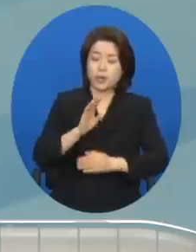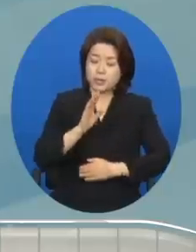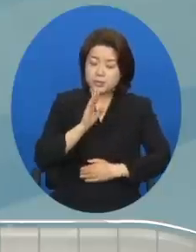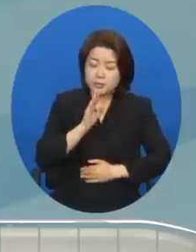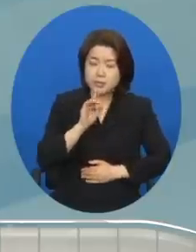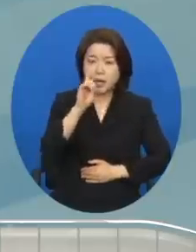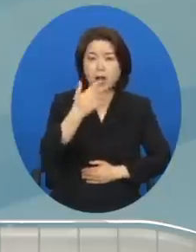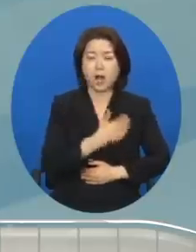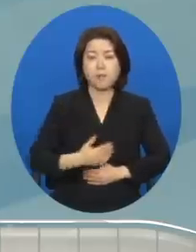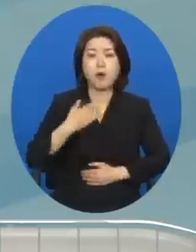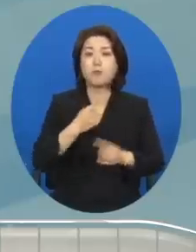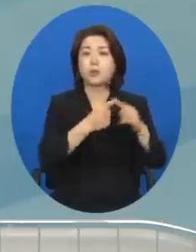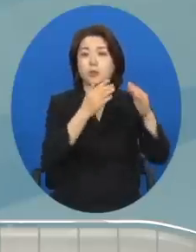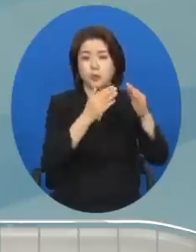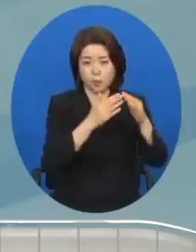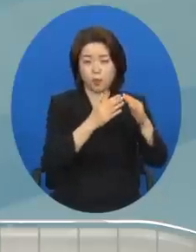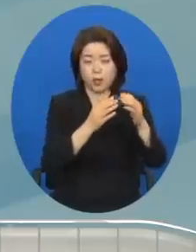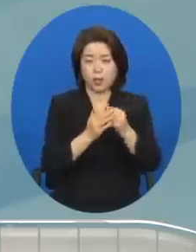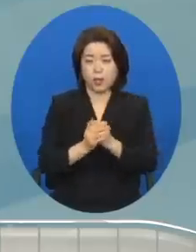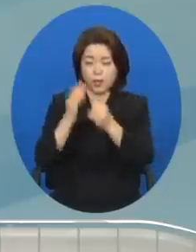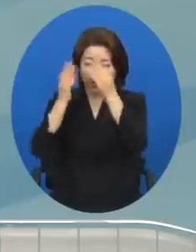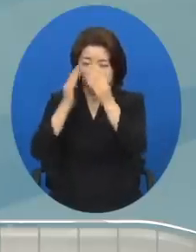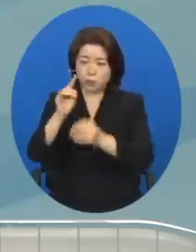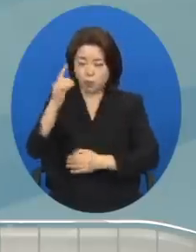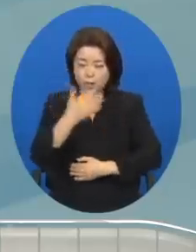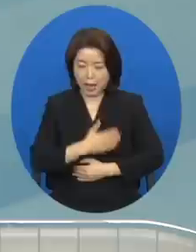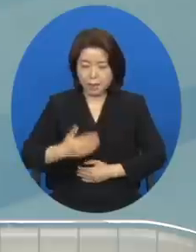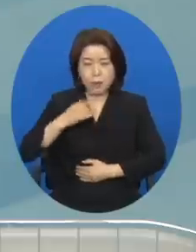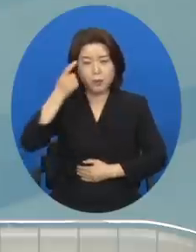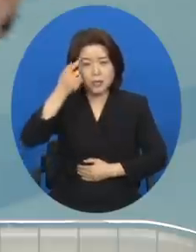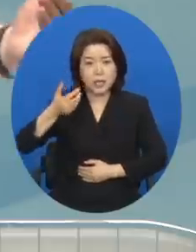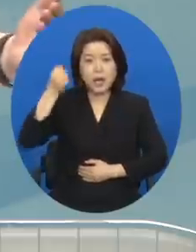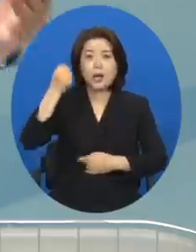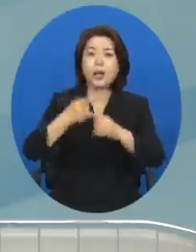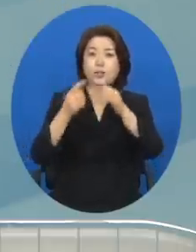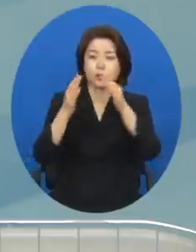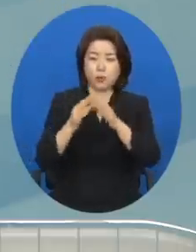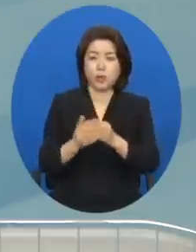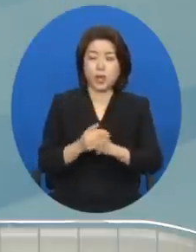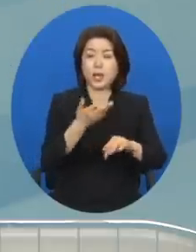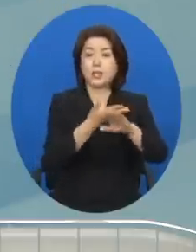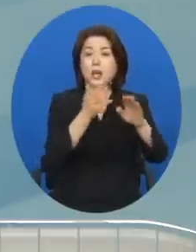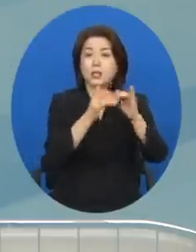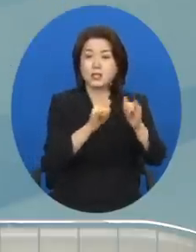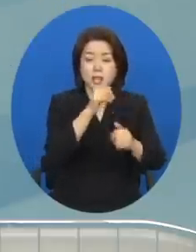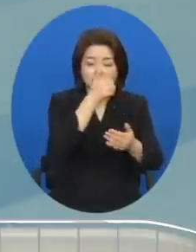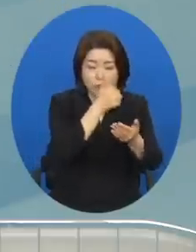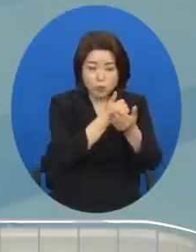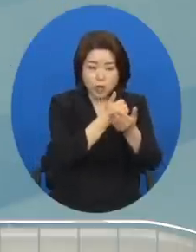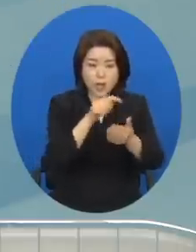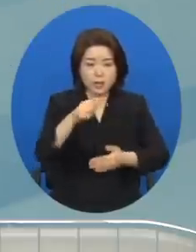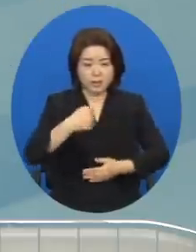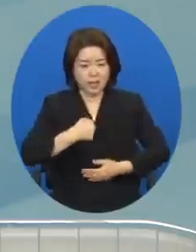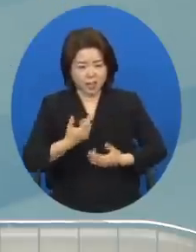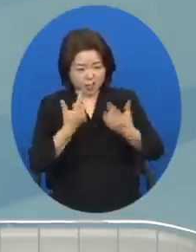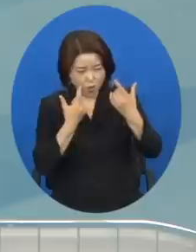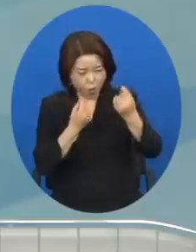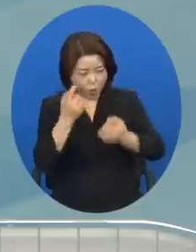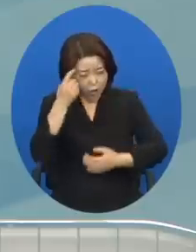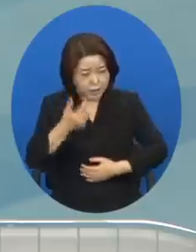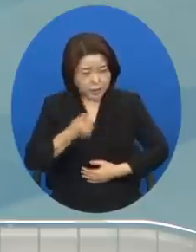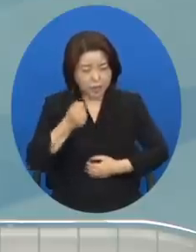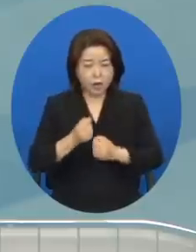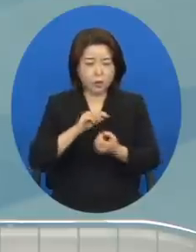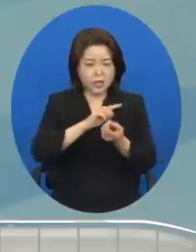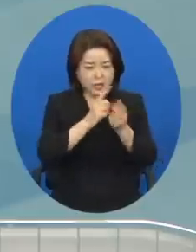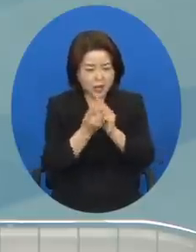교회, 성도들이 한 몸이라고 여기는 교회, 다른 사람의 허물을 내 죄로 여기고 하나님 앞에 대신